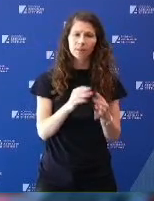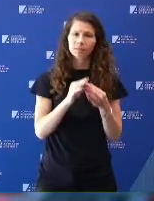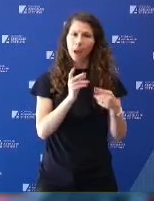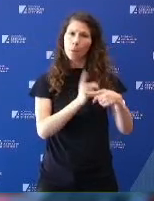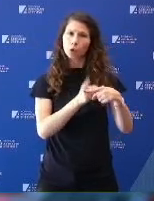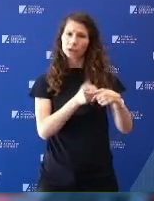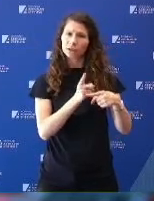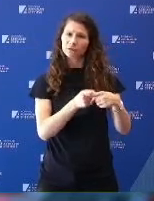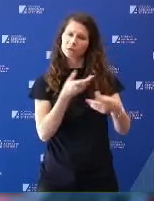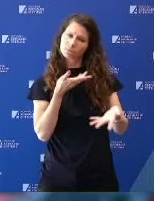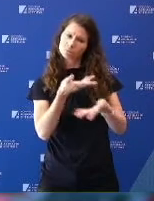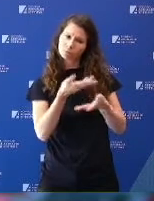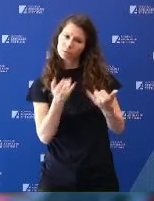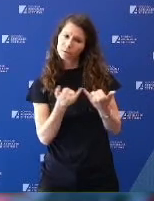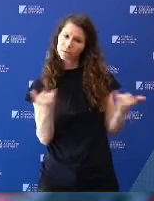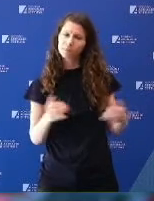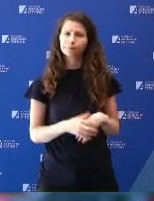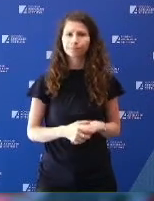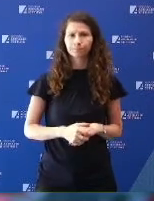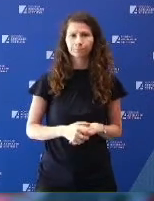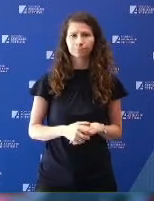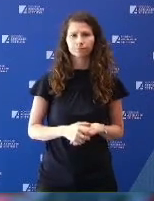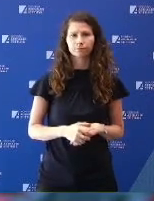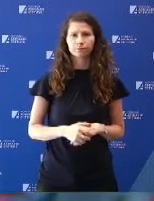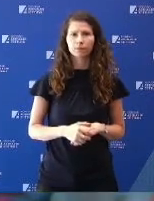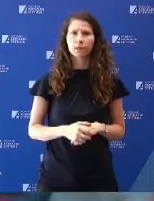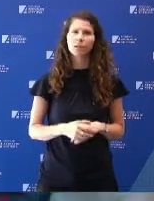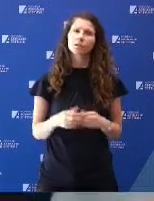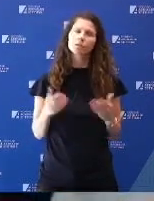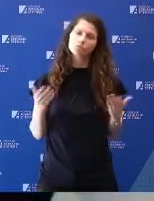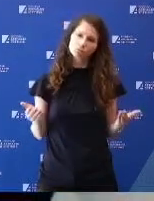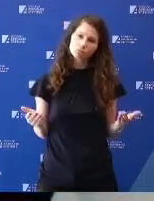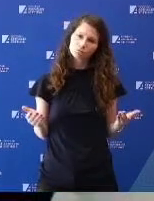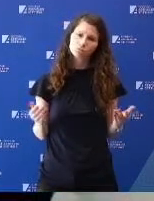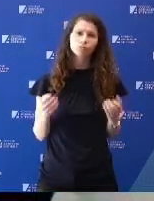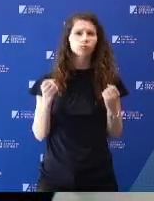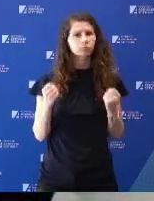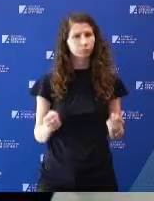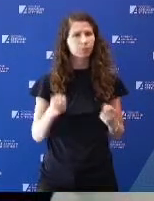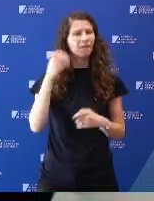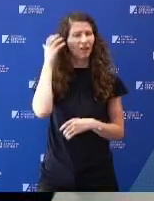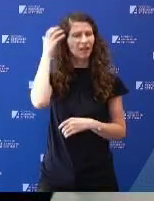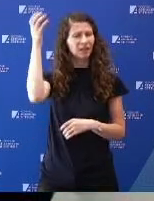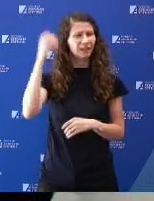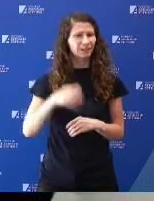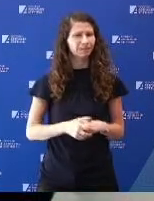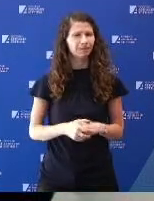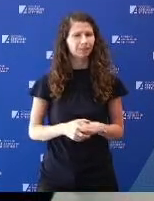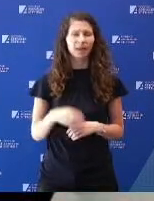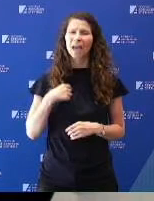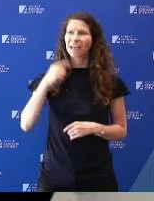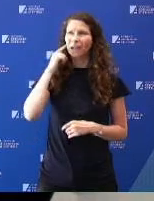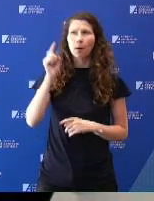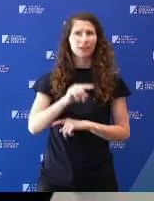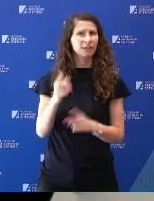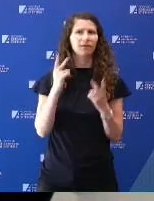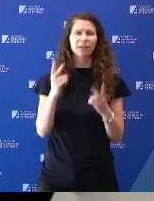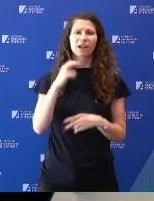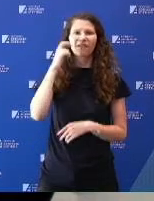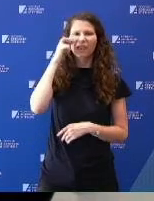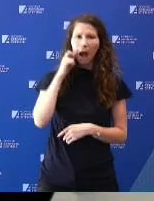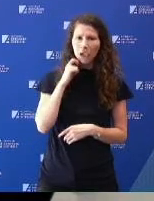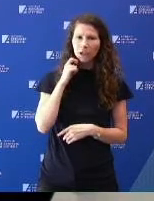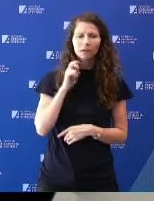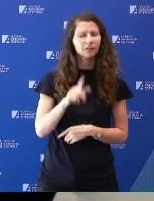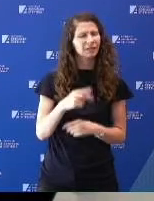und Weise? Nun, es geht vor allem um Fantasie. Ich glaube, es geht nicht darum, wie alt man ist. Ganz egal, wie alt